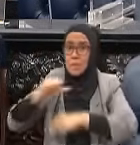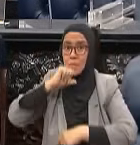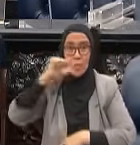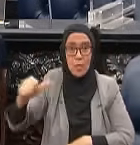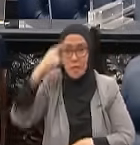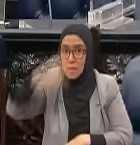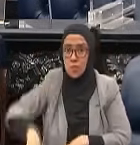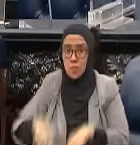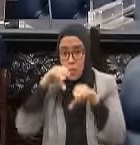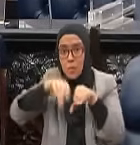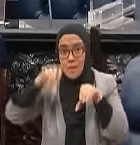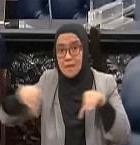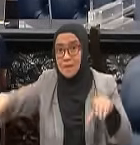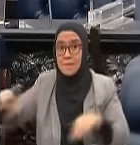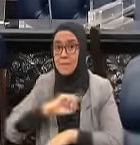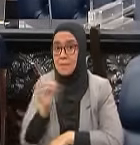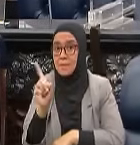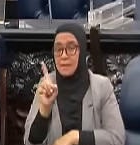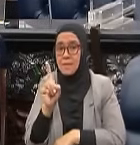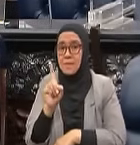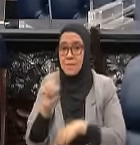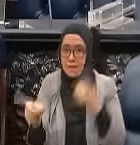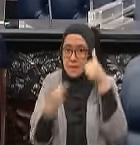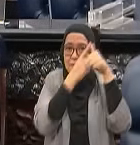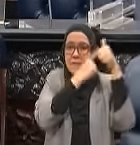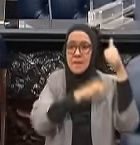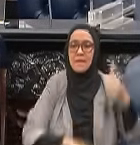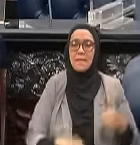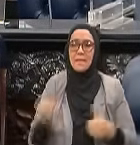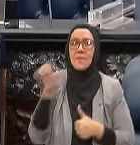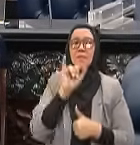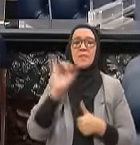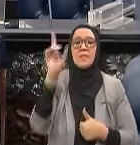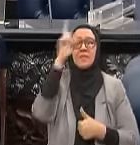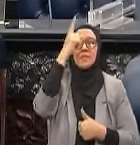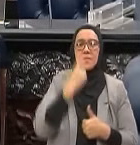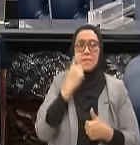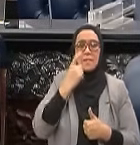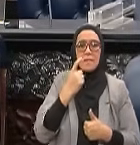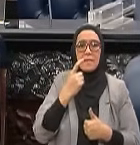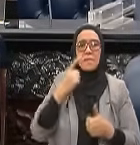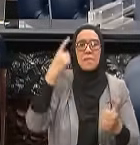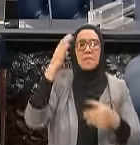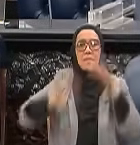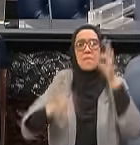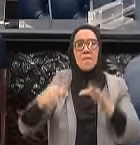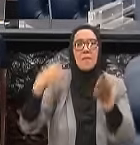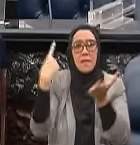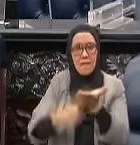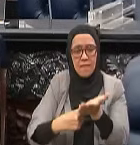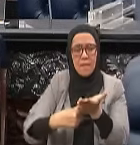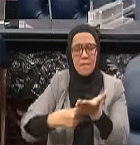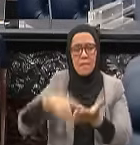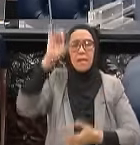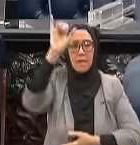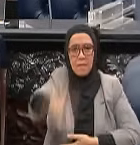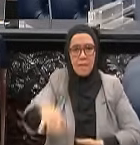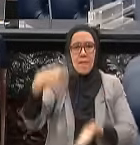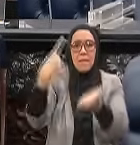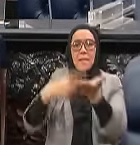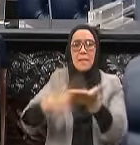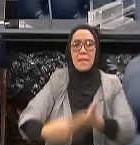pemasangan itu pertama kedua jamu matanya sama aja kita becak Kita bincang pada 9-9-1999